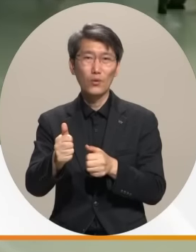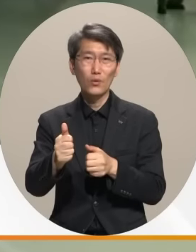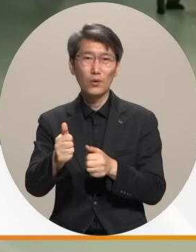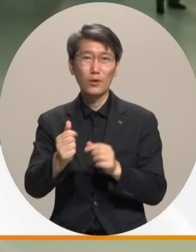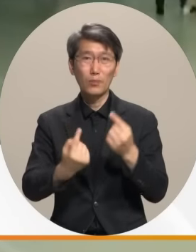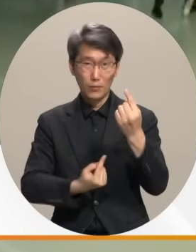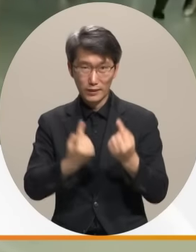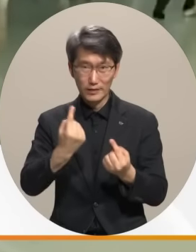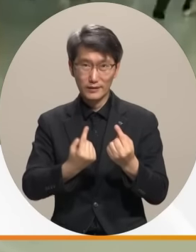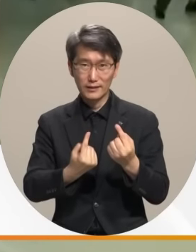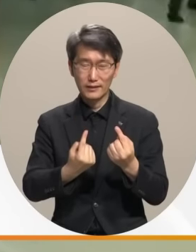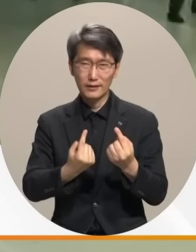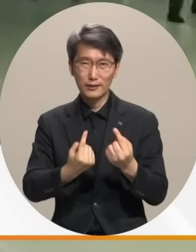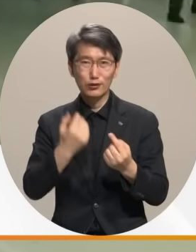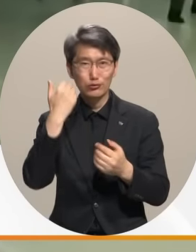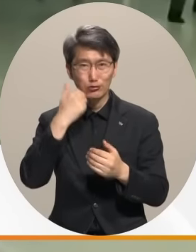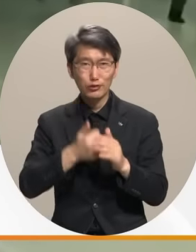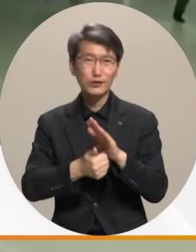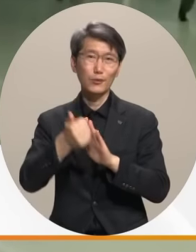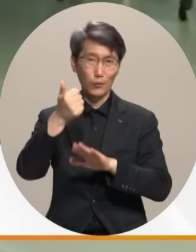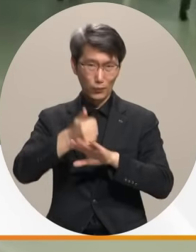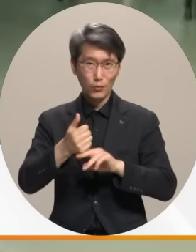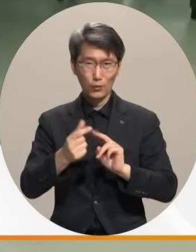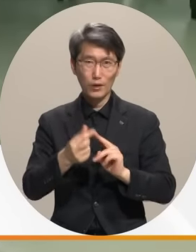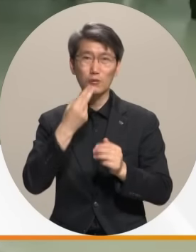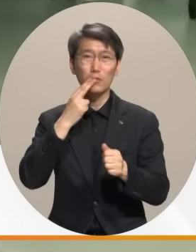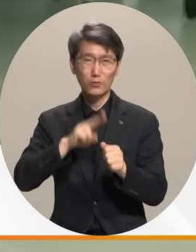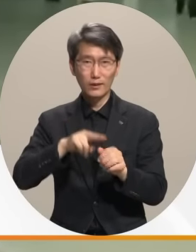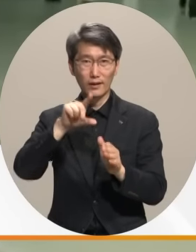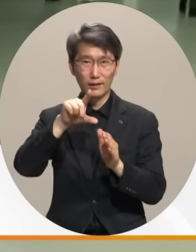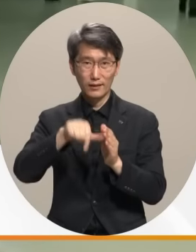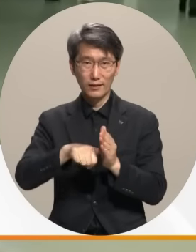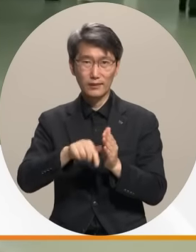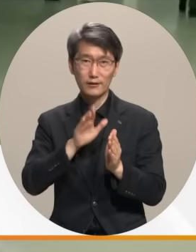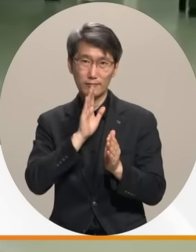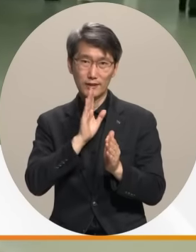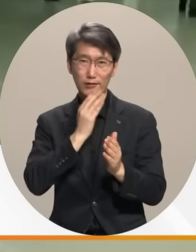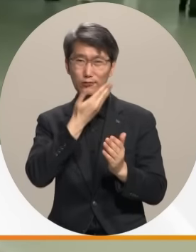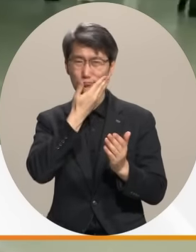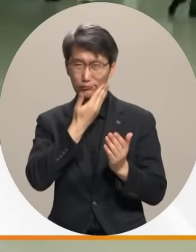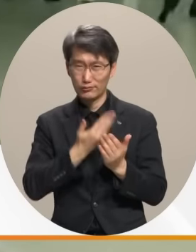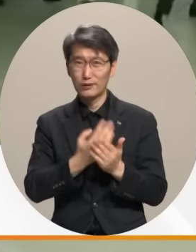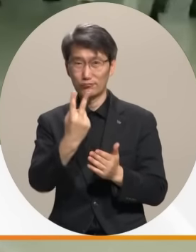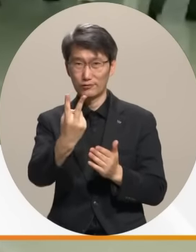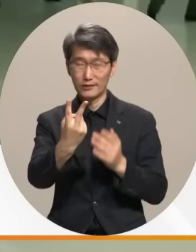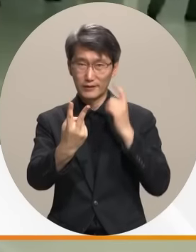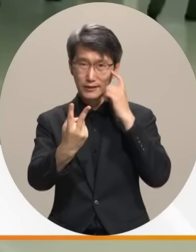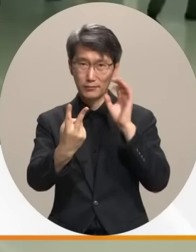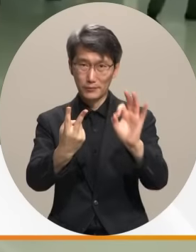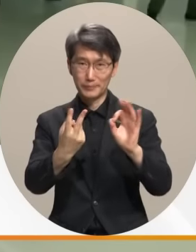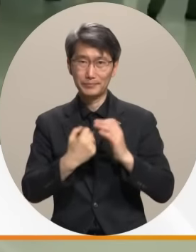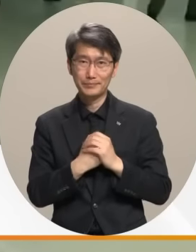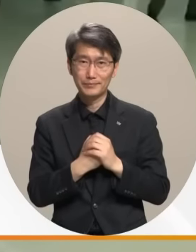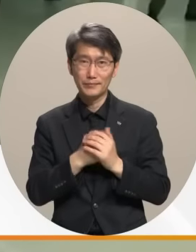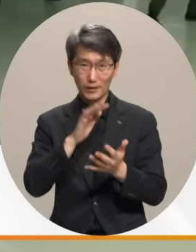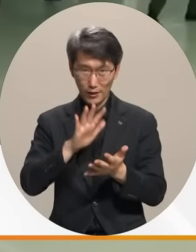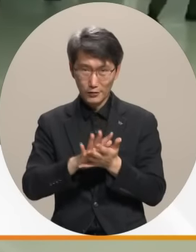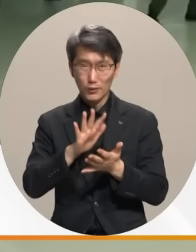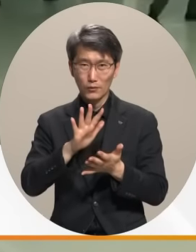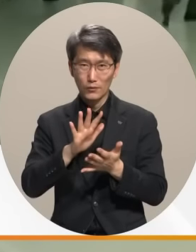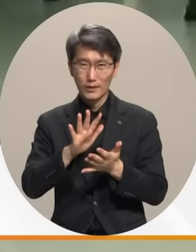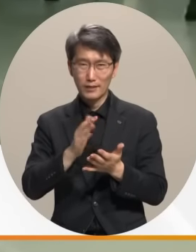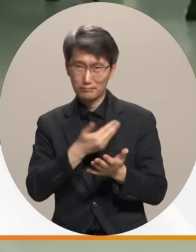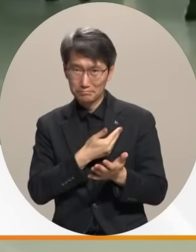보다는 그 누구의 성공과 도전에 있어서 굉장히 중요하다고 생각합니다 열정과